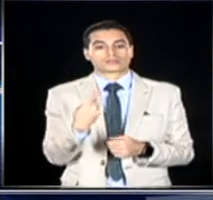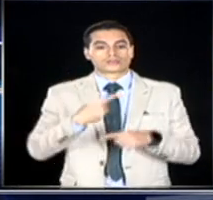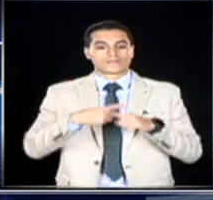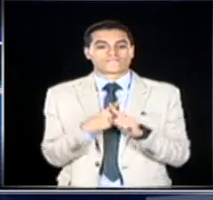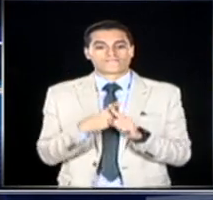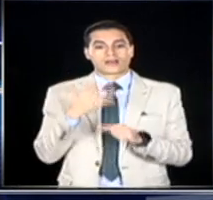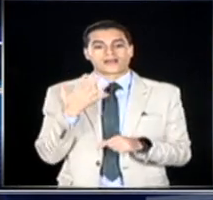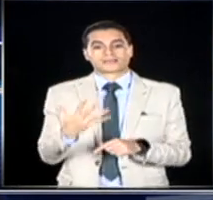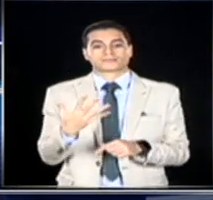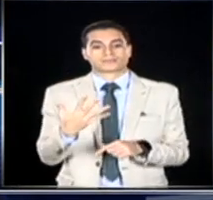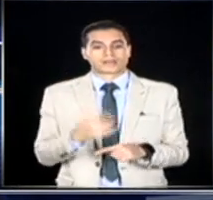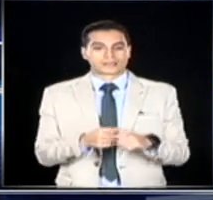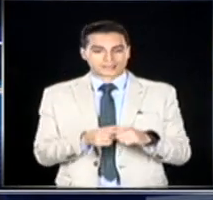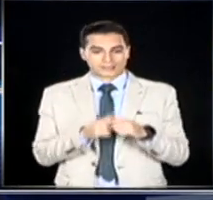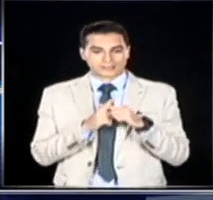12 في 5